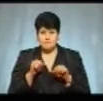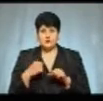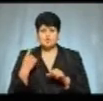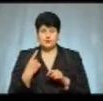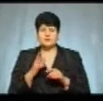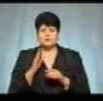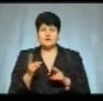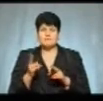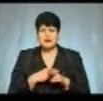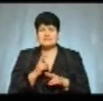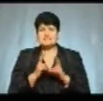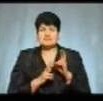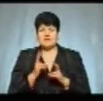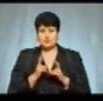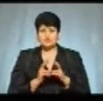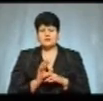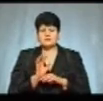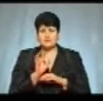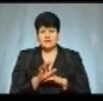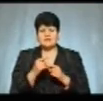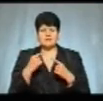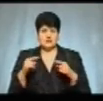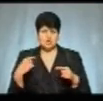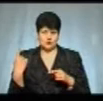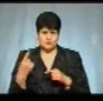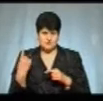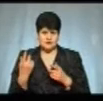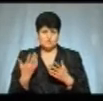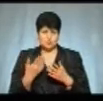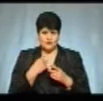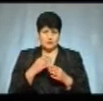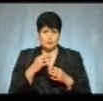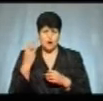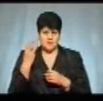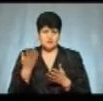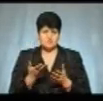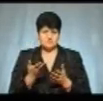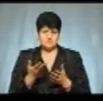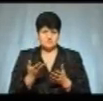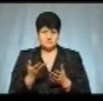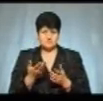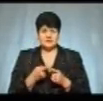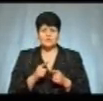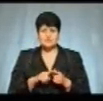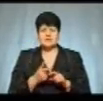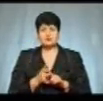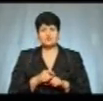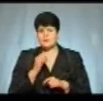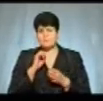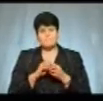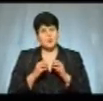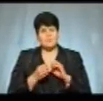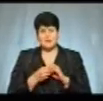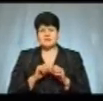існувати без такого заводу, якщо ви ввозите в інші області, Хмельницька, наприклад, якщо ми зараз про це говоримо? Ну, це дуже проблематично.